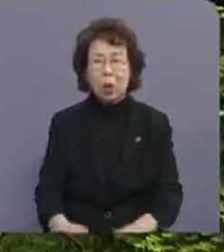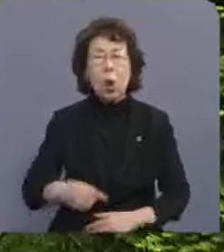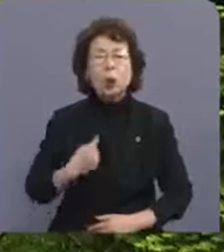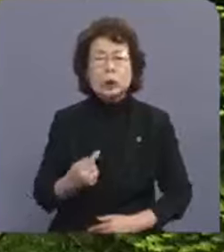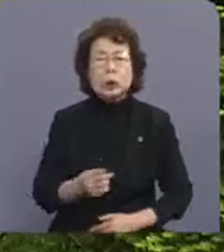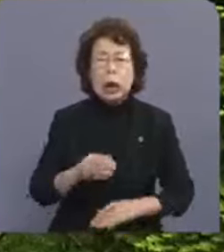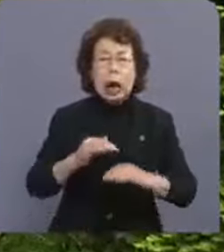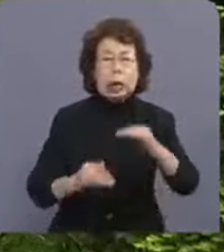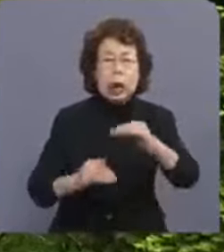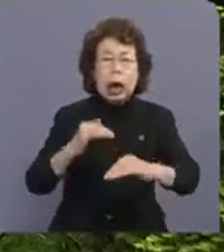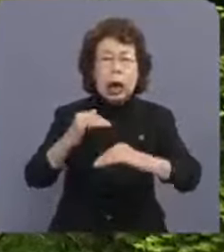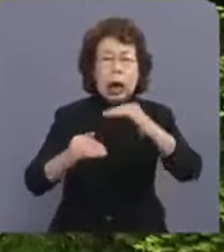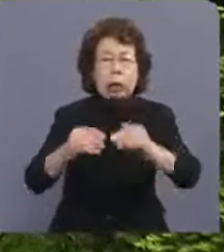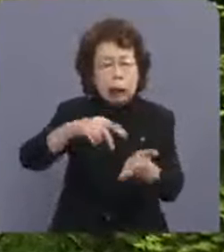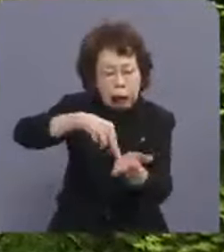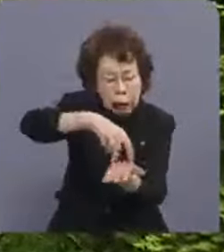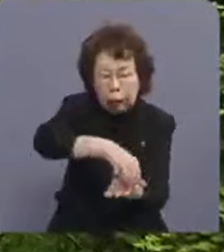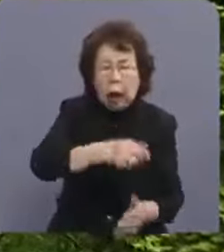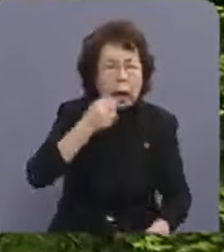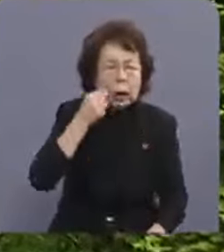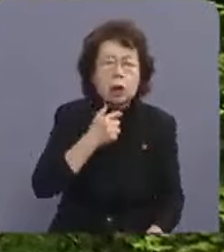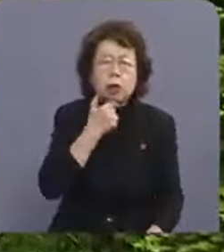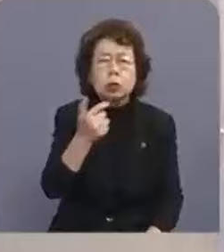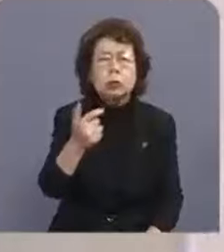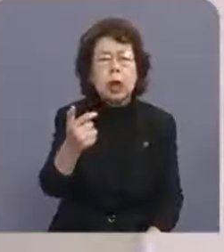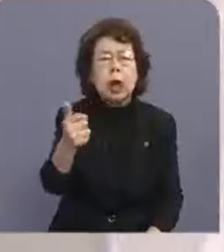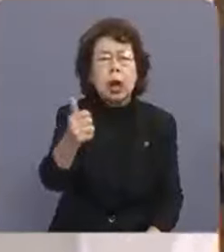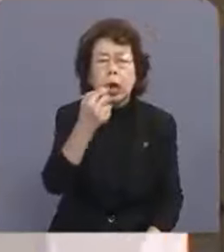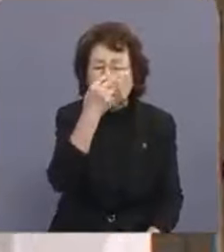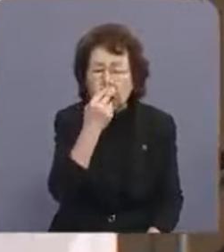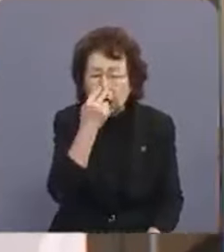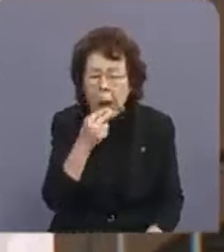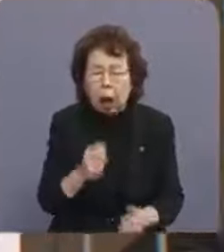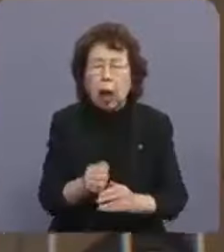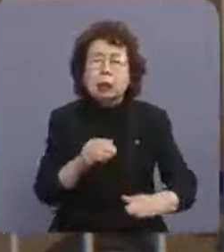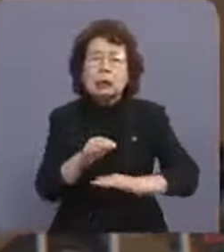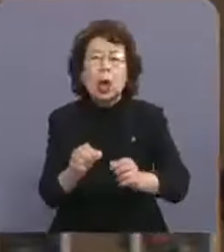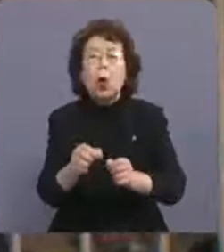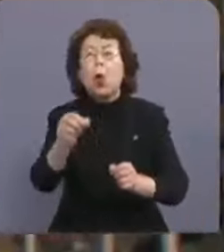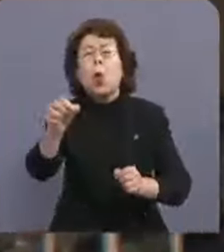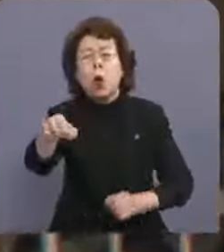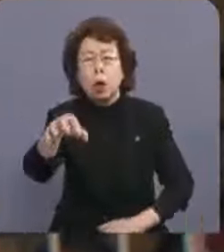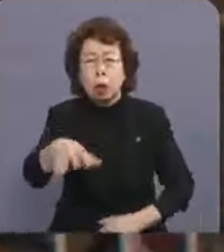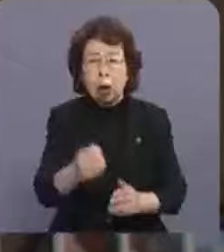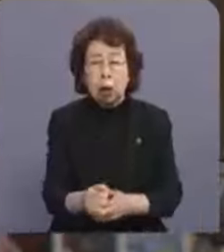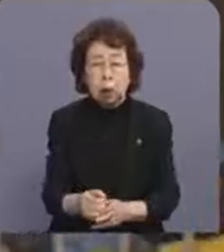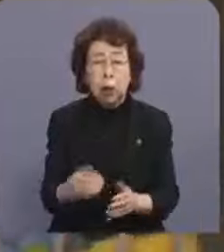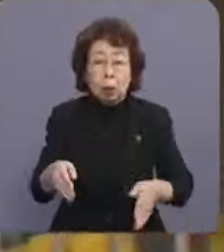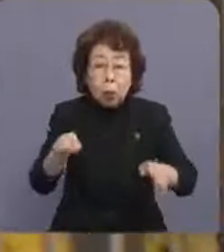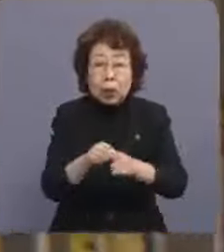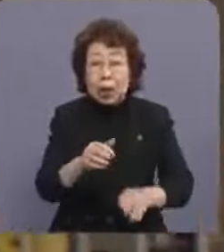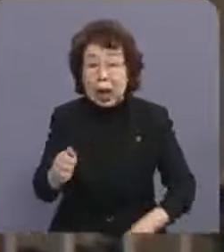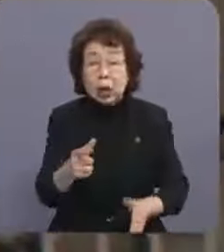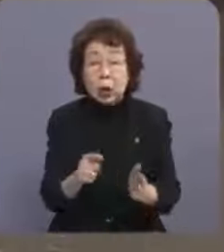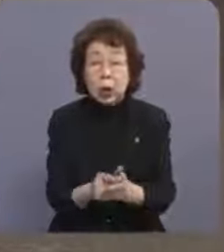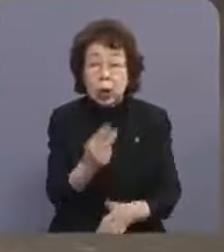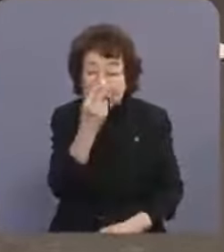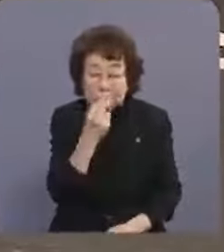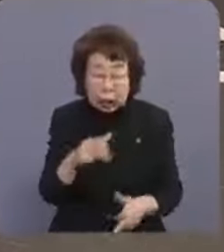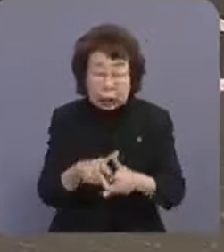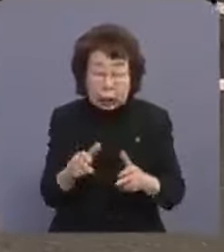혼자서는 계단 오르내리기도 힘든 60대 시각장애인. 차로 50분 거리에 위치한 복지관에 가기 위해